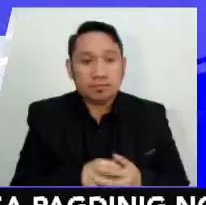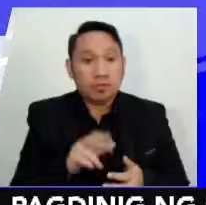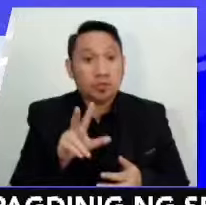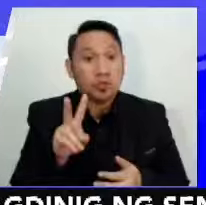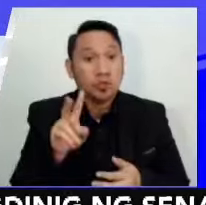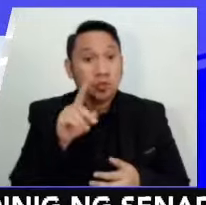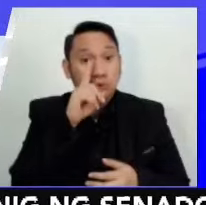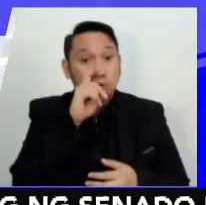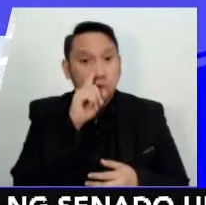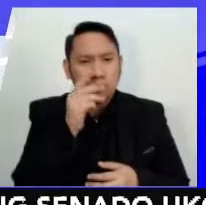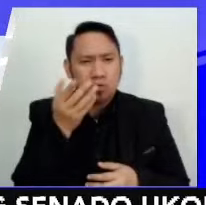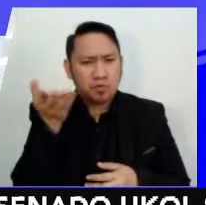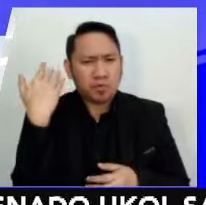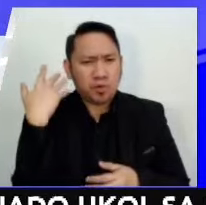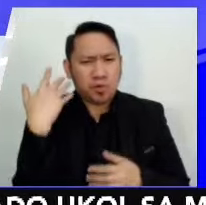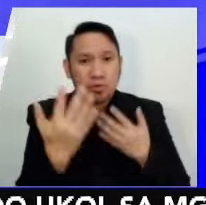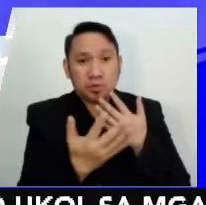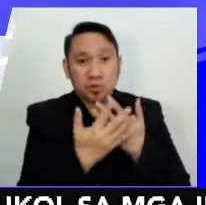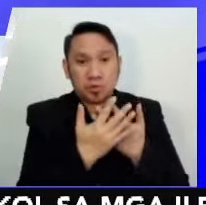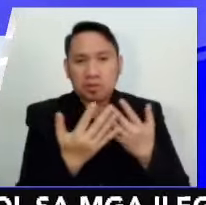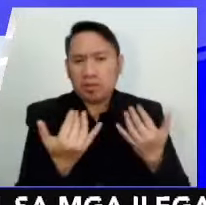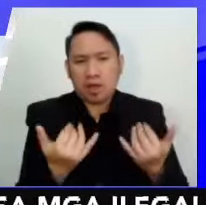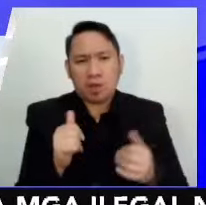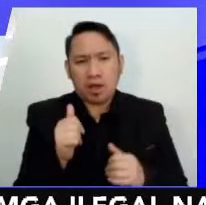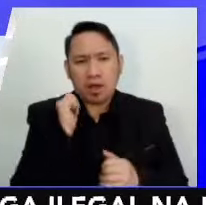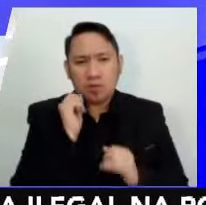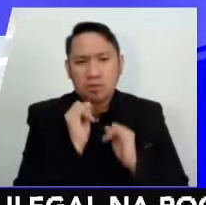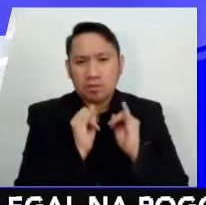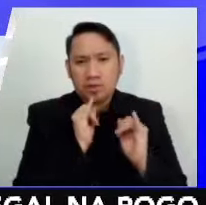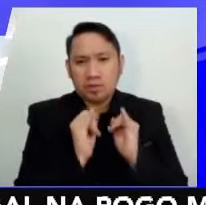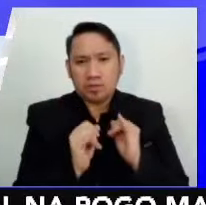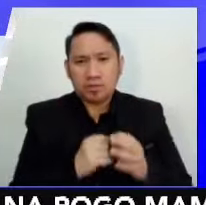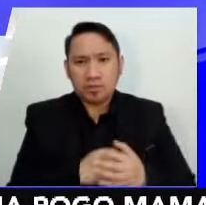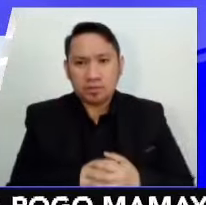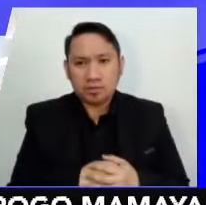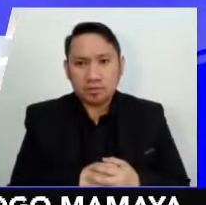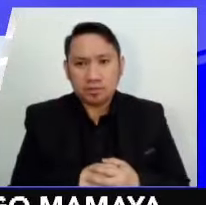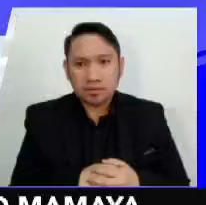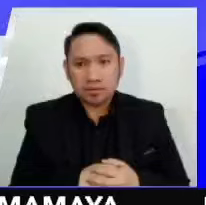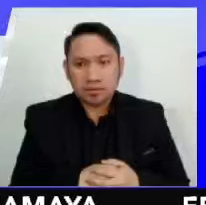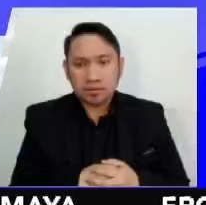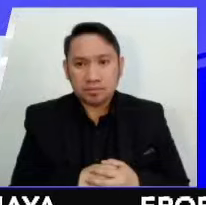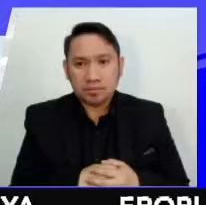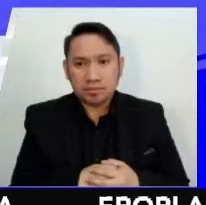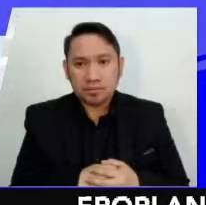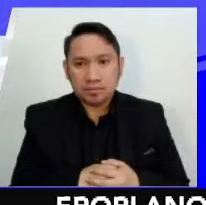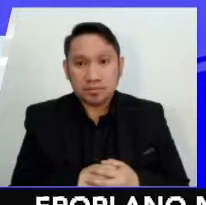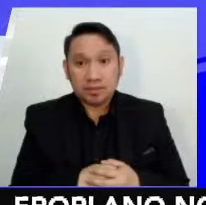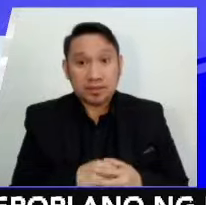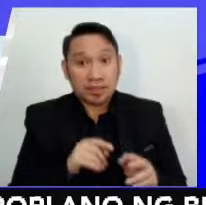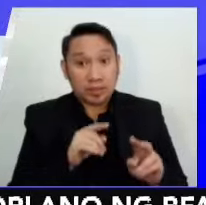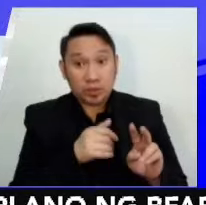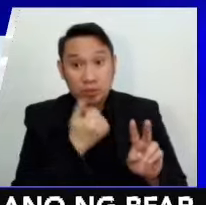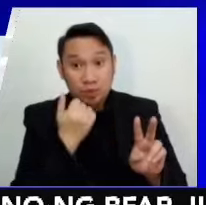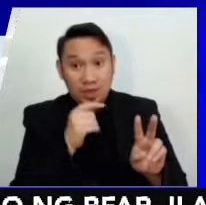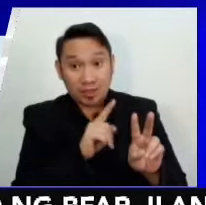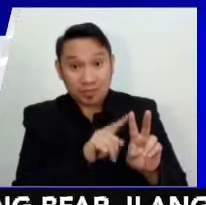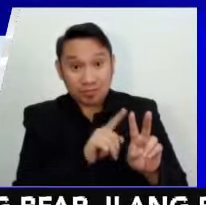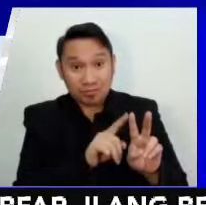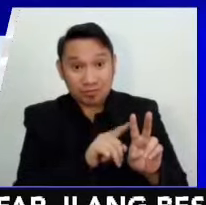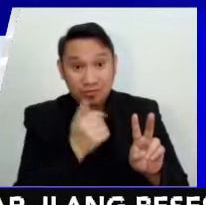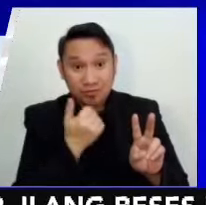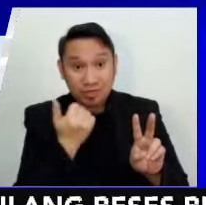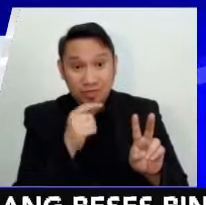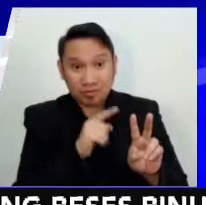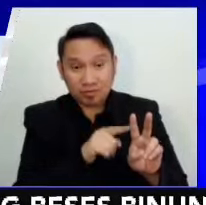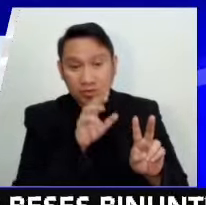suspect na tumangging magbigay ng pahayag. Itong isang suspect po na nahuli, ma'am, bali matagal